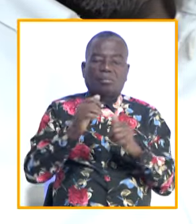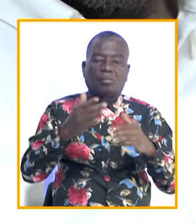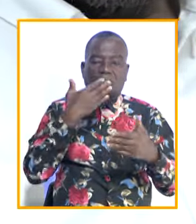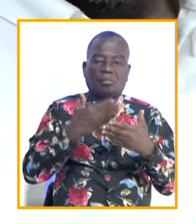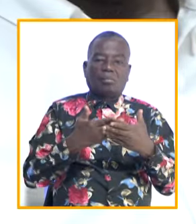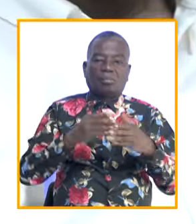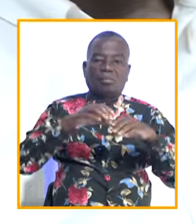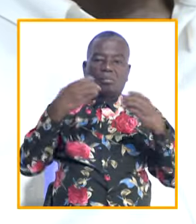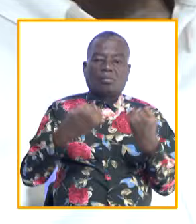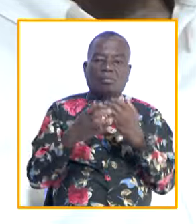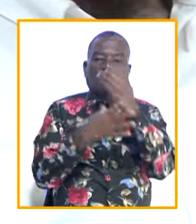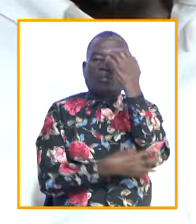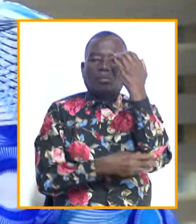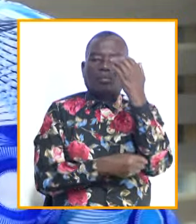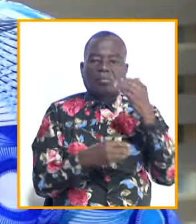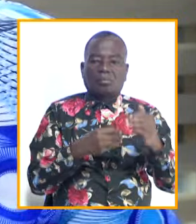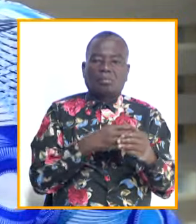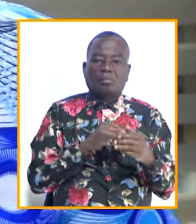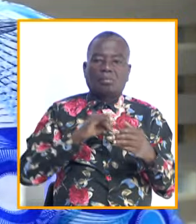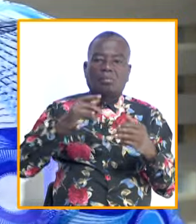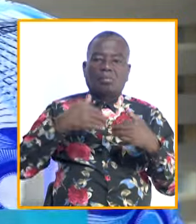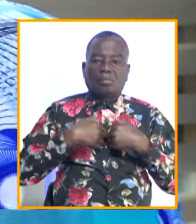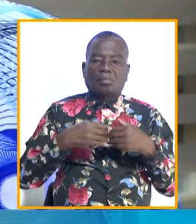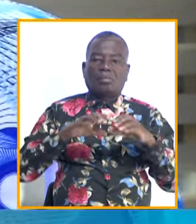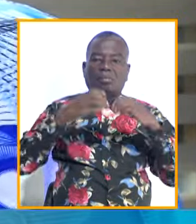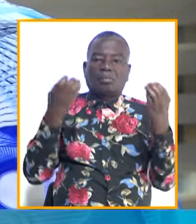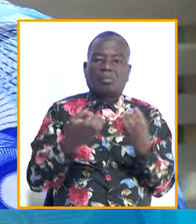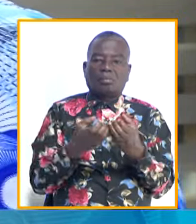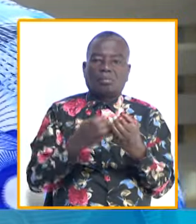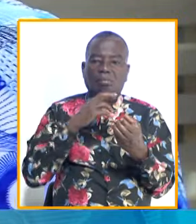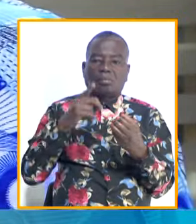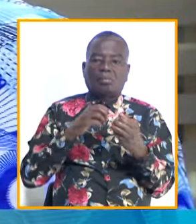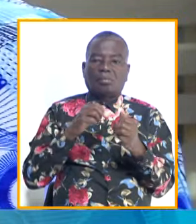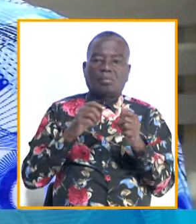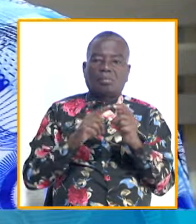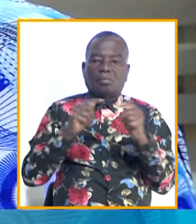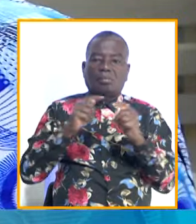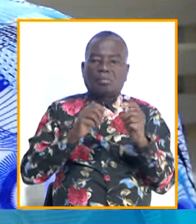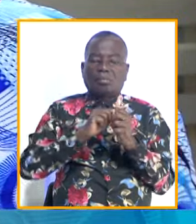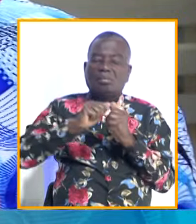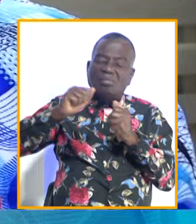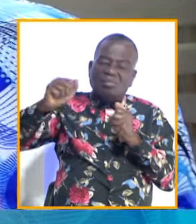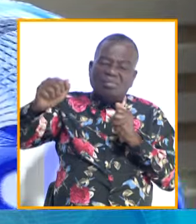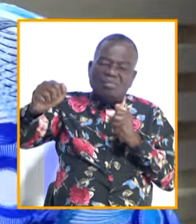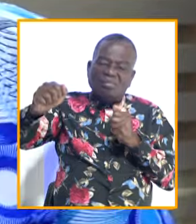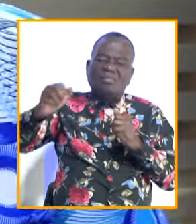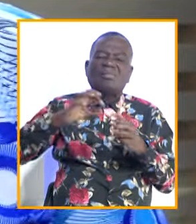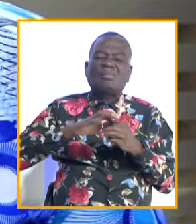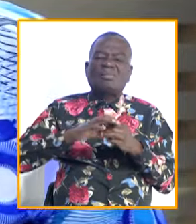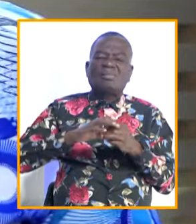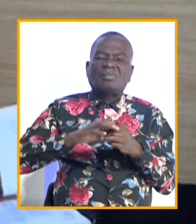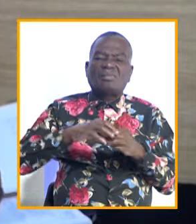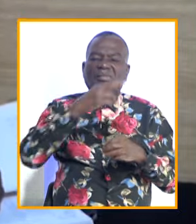aux communautés pauvres et vulnérables. Il y a des communautés qui sont très éloignées des centres de santé, donc il va falloir qu'il y ait quelqu'un